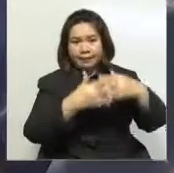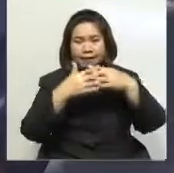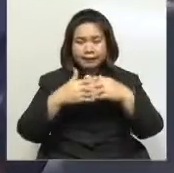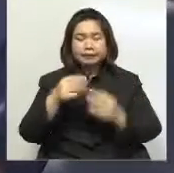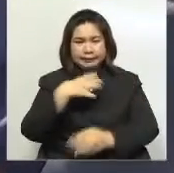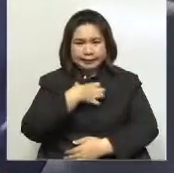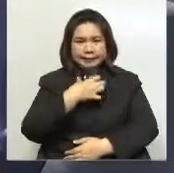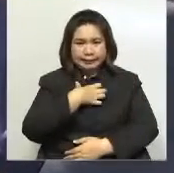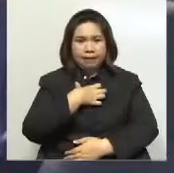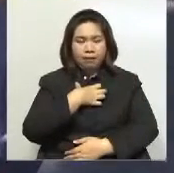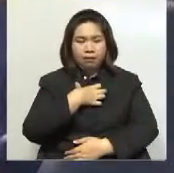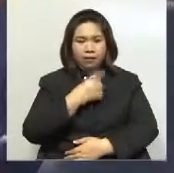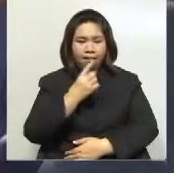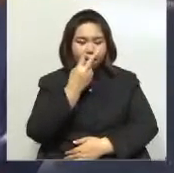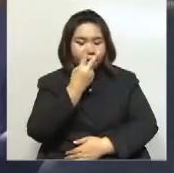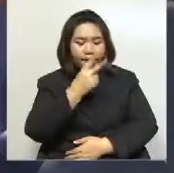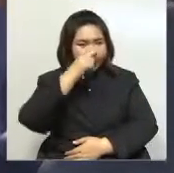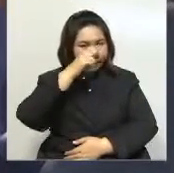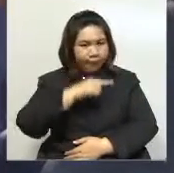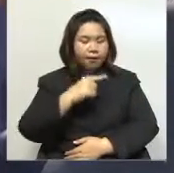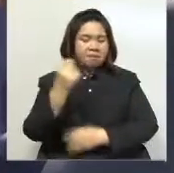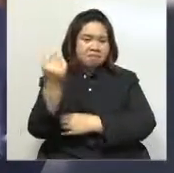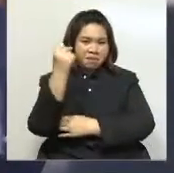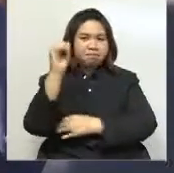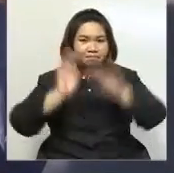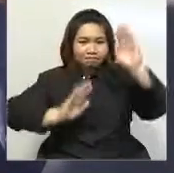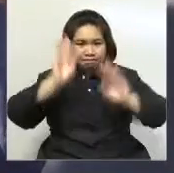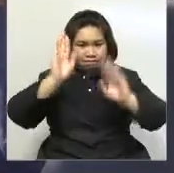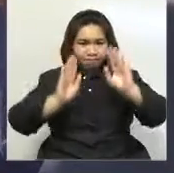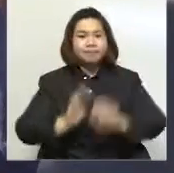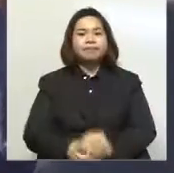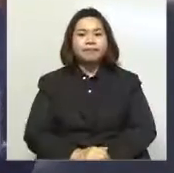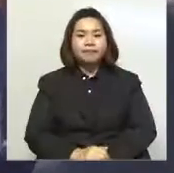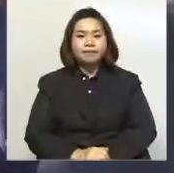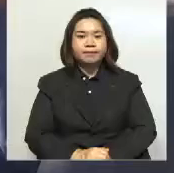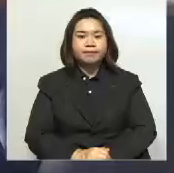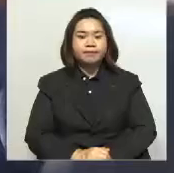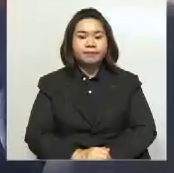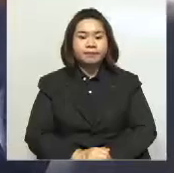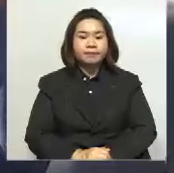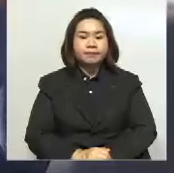หวังว่าประเทศไทยจะมีความแข็งแกร่งตามระบอบประชาธิปไตยต่อไปค่ะ